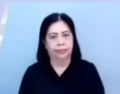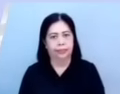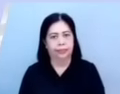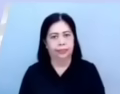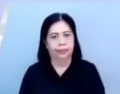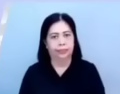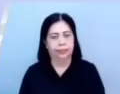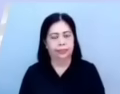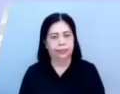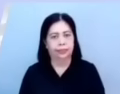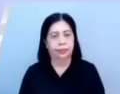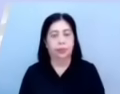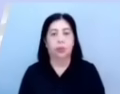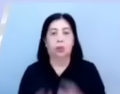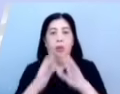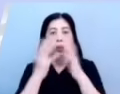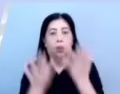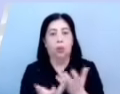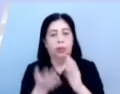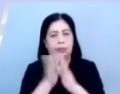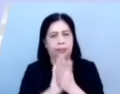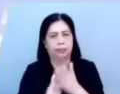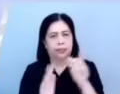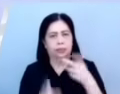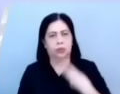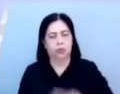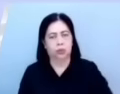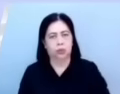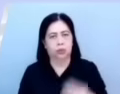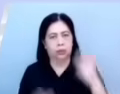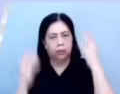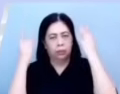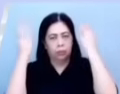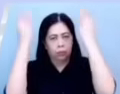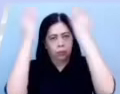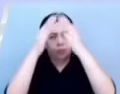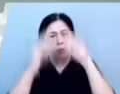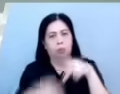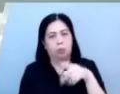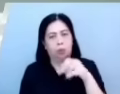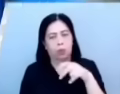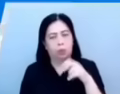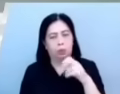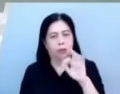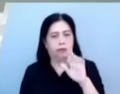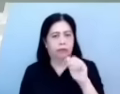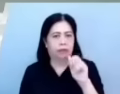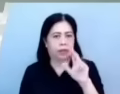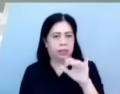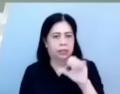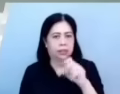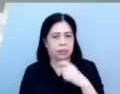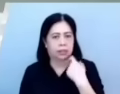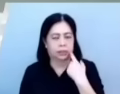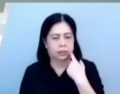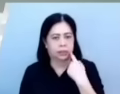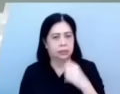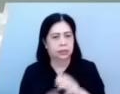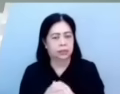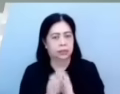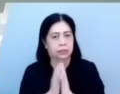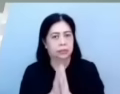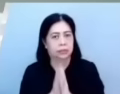World peace, yan ang hiling ni Pope Francis sa pagtatapos ng 2023. Pagkatapos pangunahan ng pagdarasal ng Angelus, pinagdasal ng Santo Papa